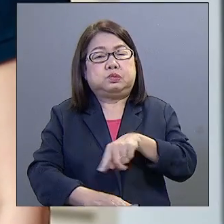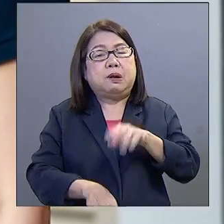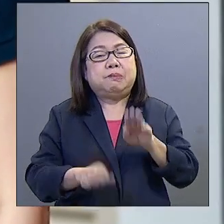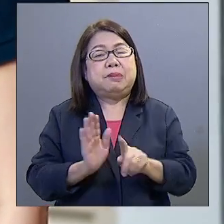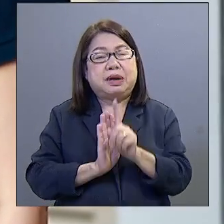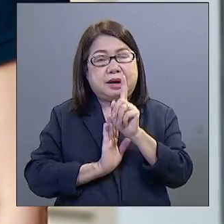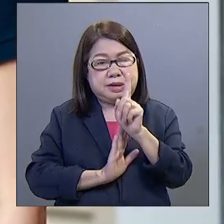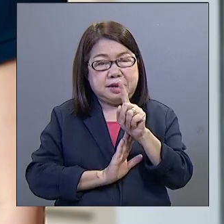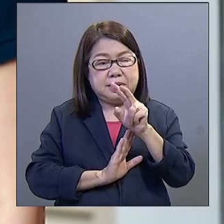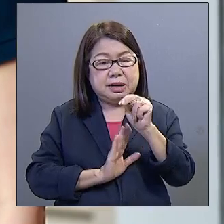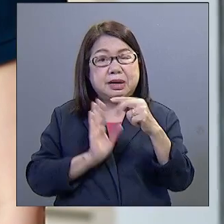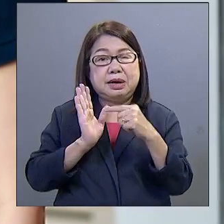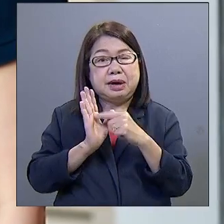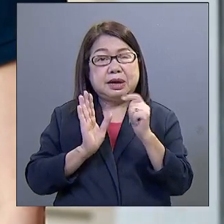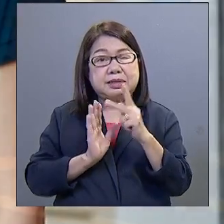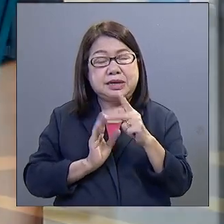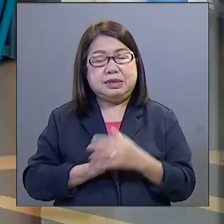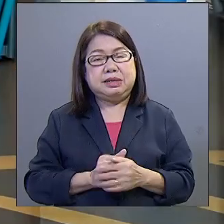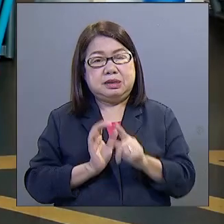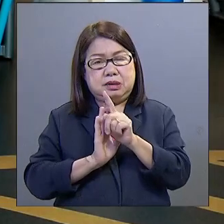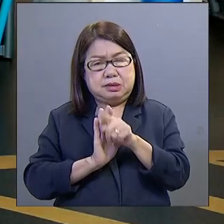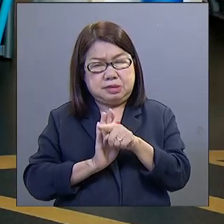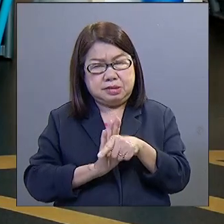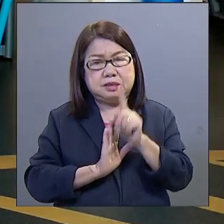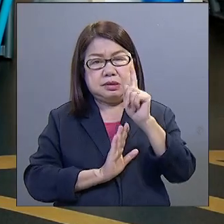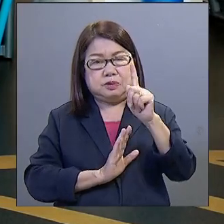ยเดี๋ยวเริ่มกันเลยนะคะ